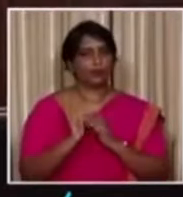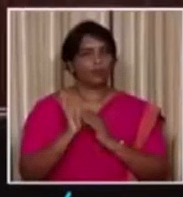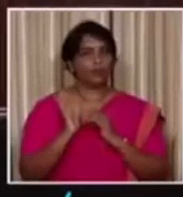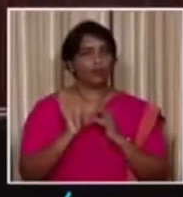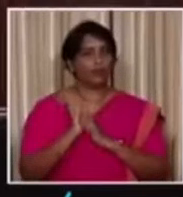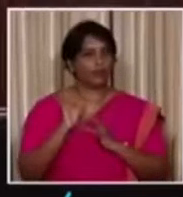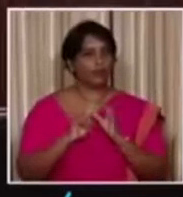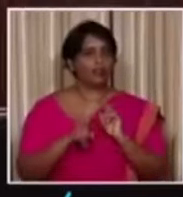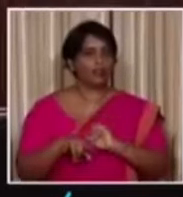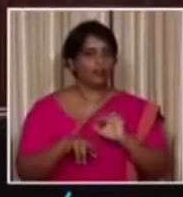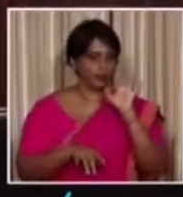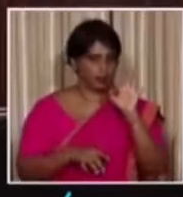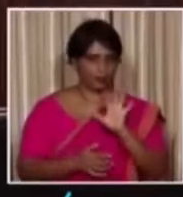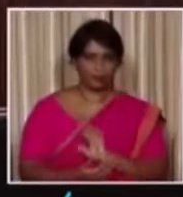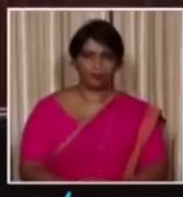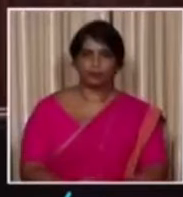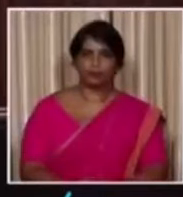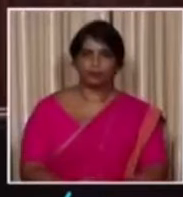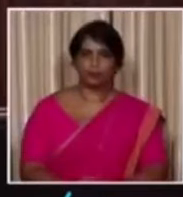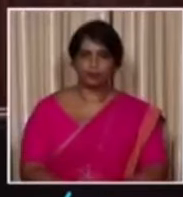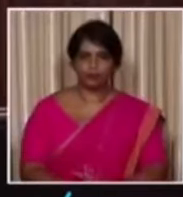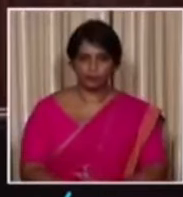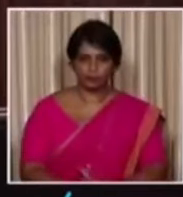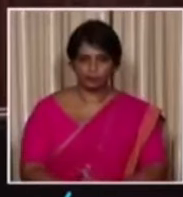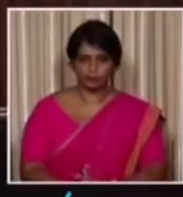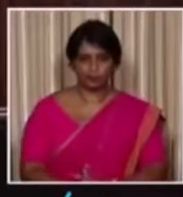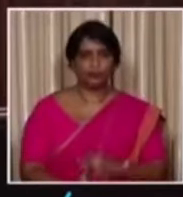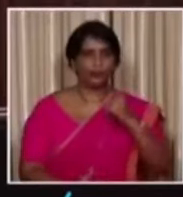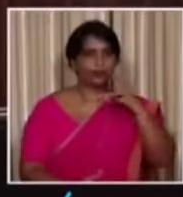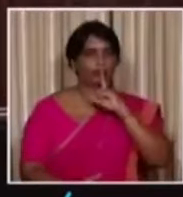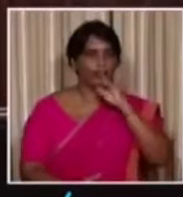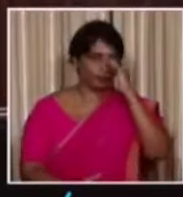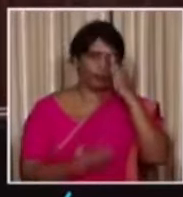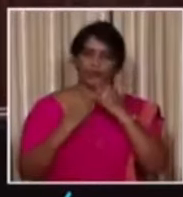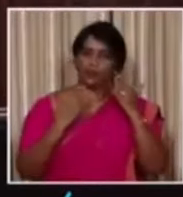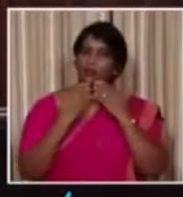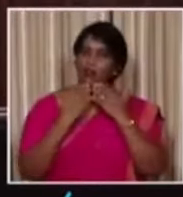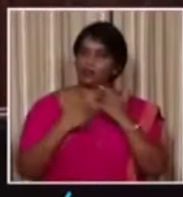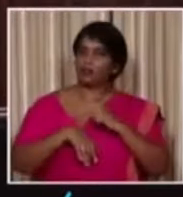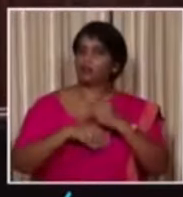මැත්තම ඔබතුමාට මිනිත්තු 5ක් කාලයක් තියෙනවා නියෝජ්‍ය කතානායකතුමා බොහොම ස්තුතියි වේලාව ලබා දීම සම්බන්ධ